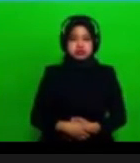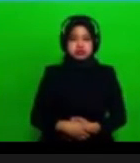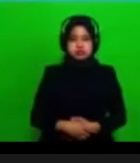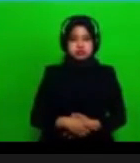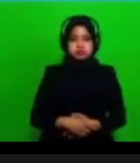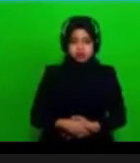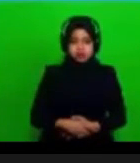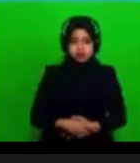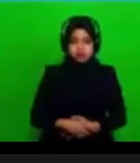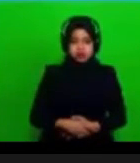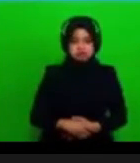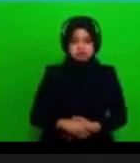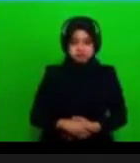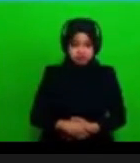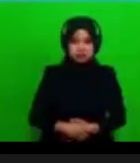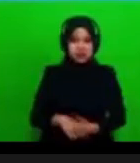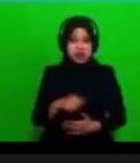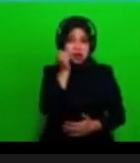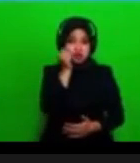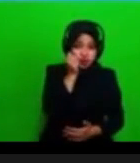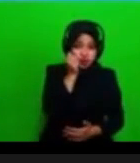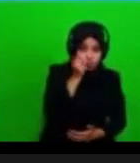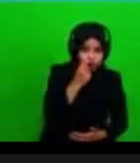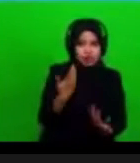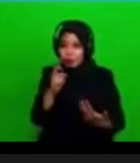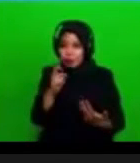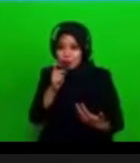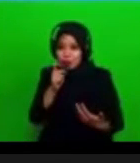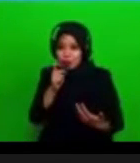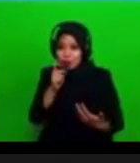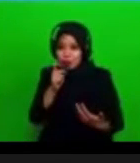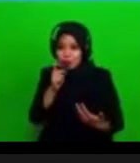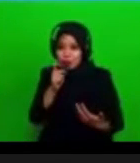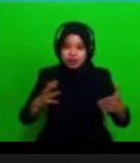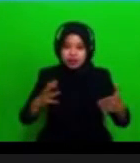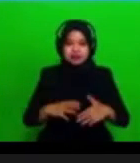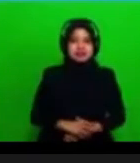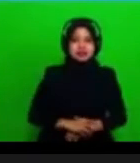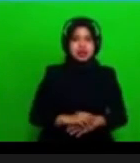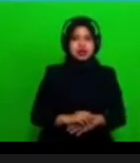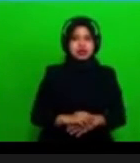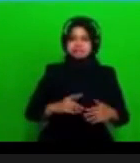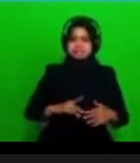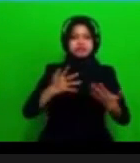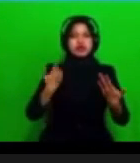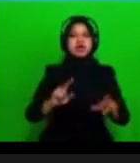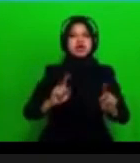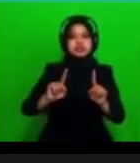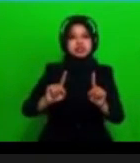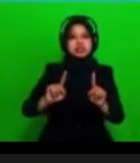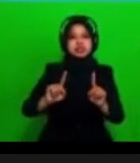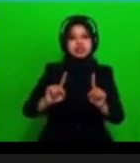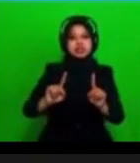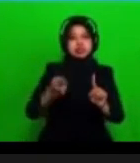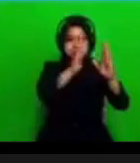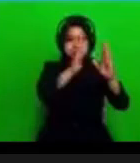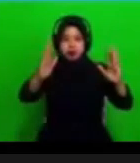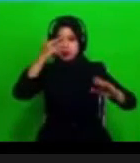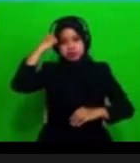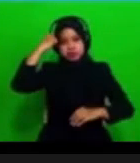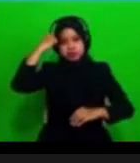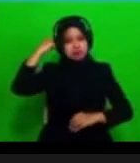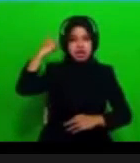Nah, dari itu semua Ibu dan Bapak, sekali lagi Ibu-ibu dan Bapak, kita telah merilis 11 episode